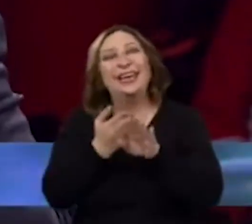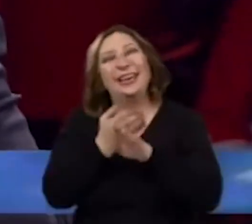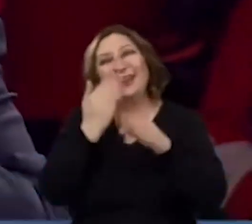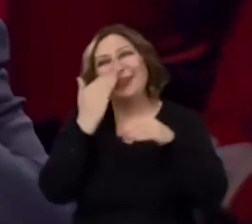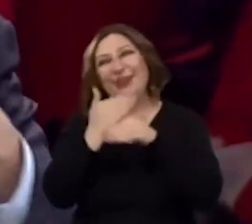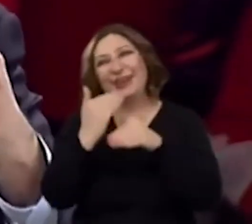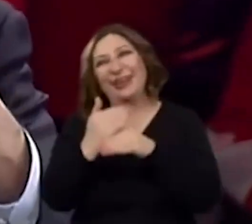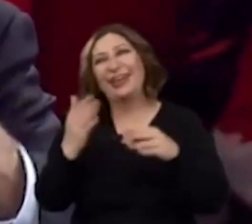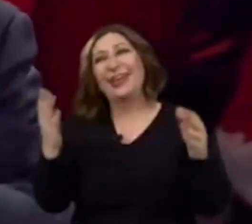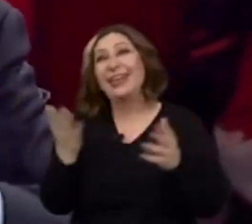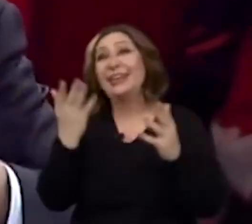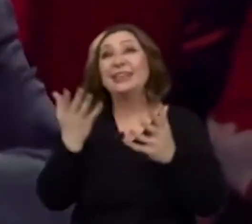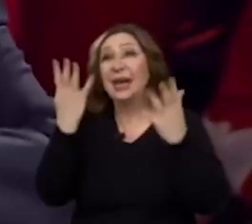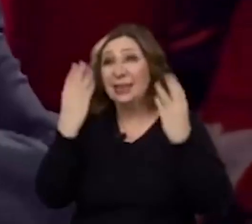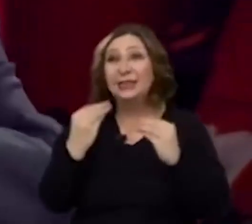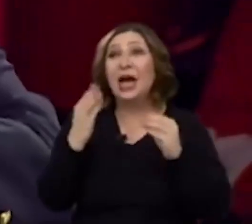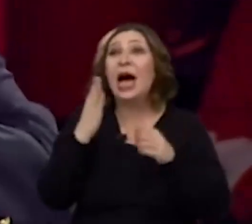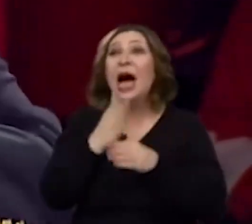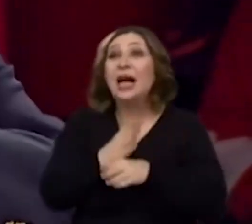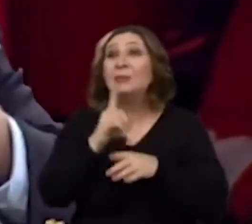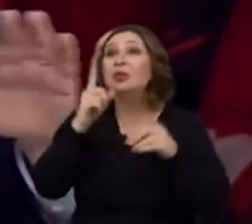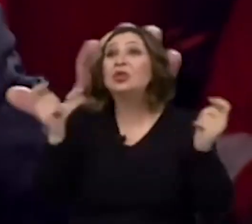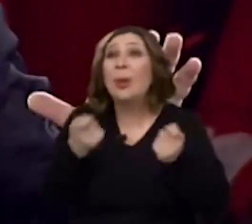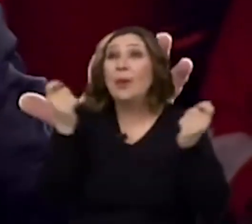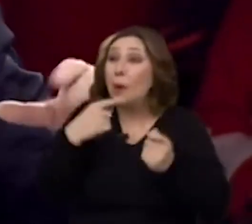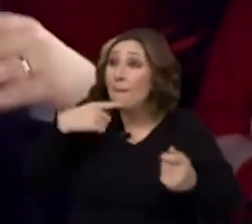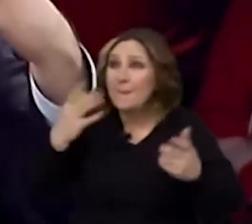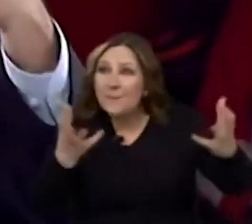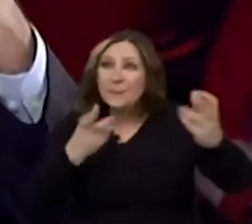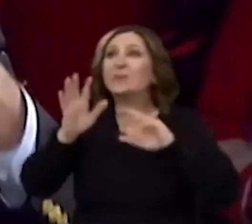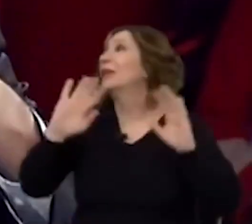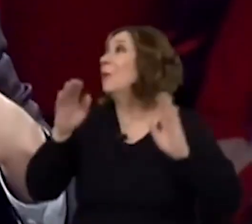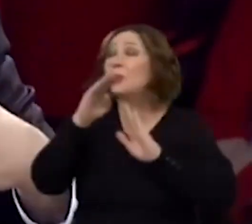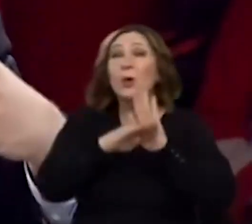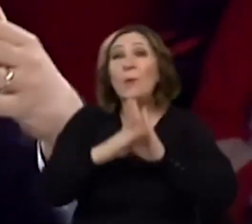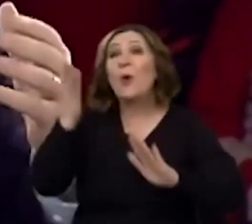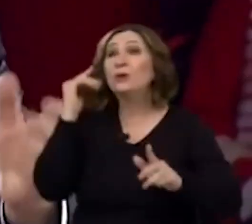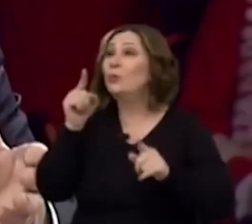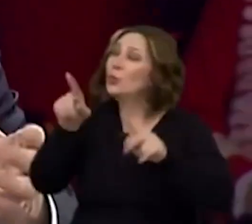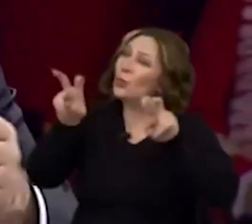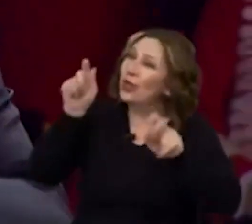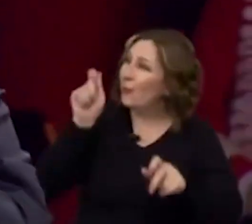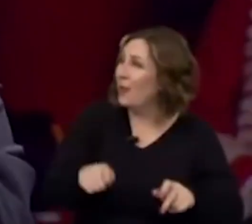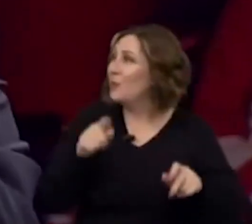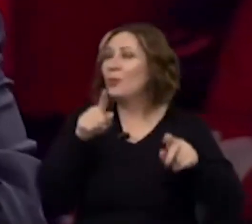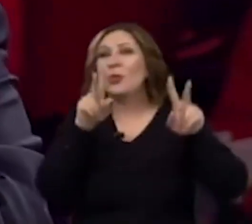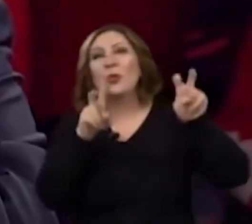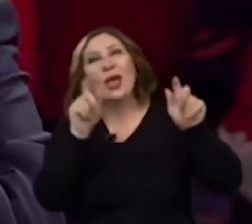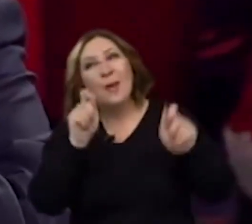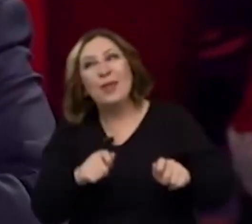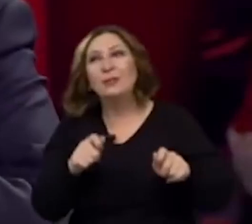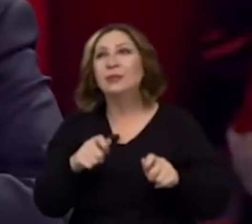hocam ten uyumu... Ya ne, nasıl anlarsın? Hakikaten bak bunun için hiçbir çaba sarf edilmiyor. Program öncesi şu konuyu yapalım, bu konuyu